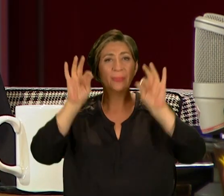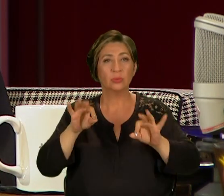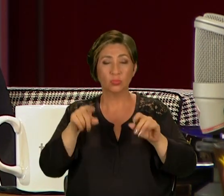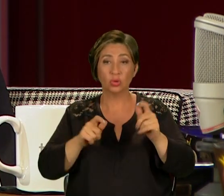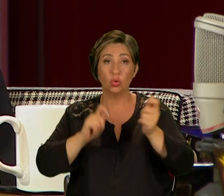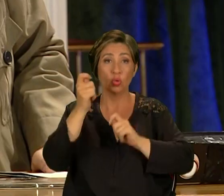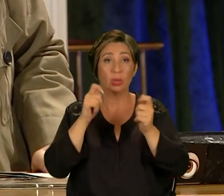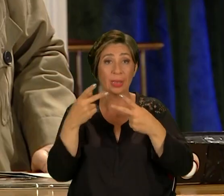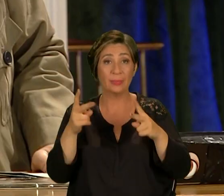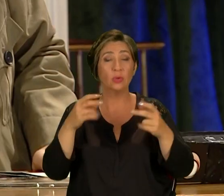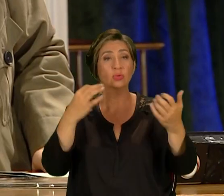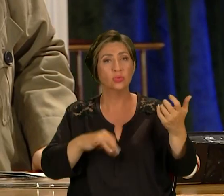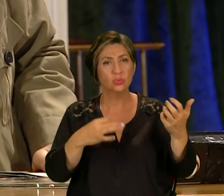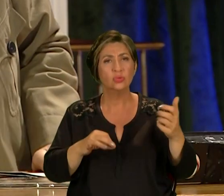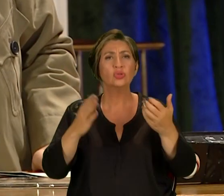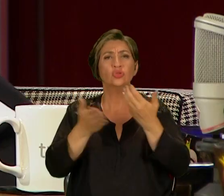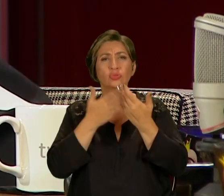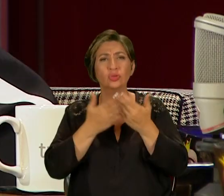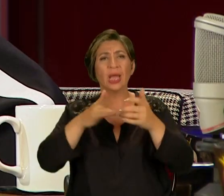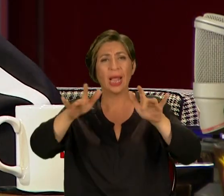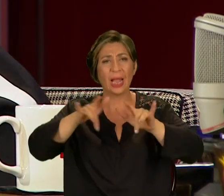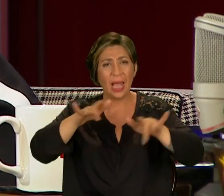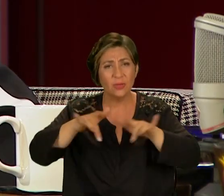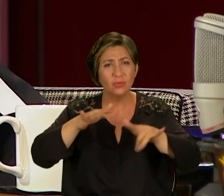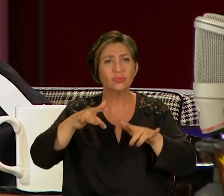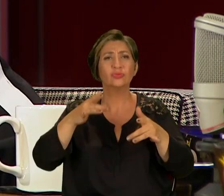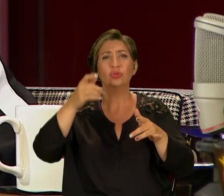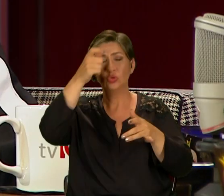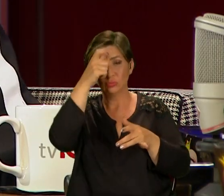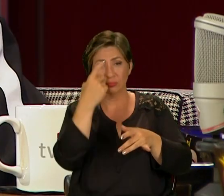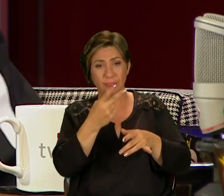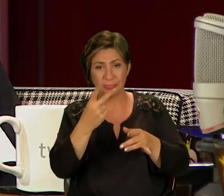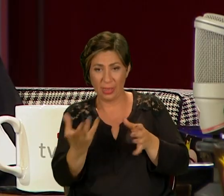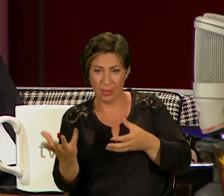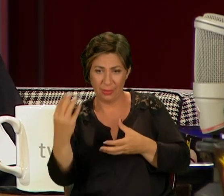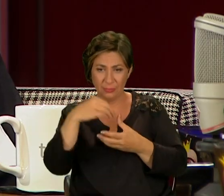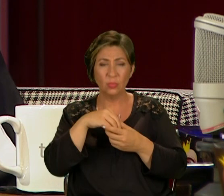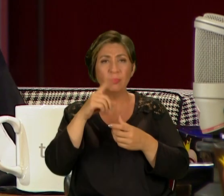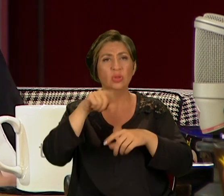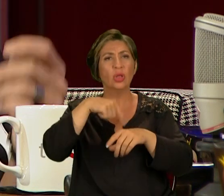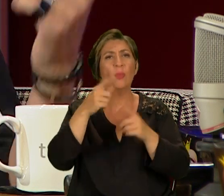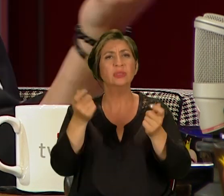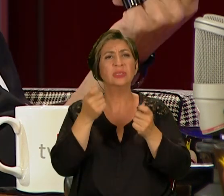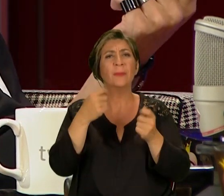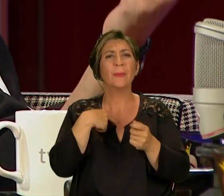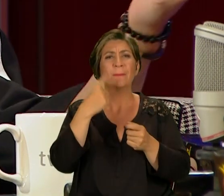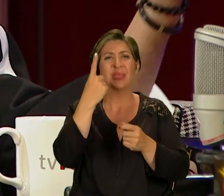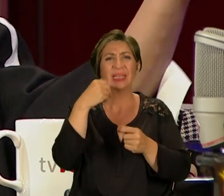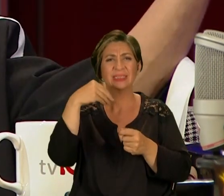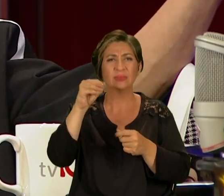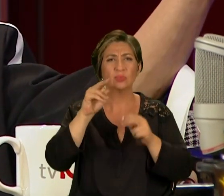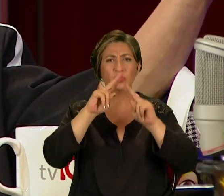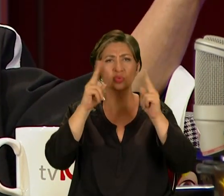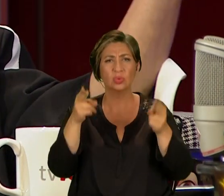burada kullanılabildi. Udlar, cümbüşler, kanunlar falan, Türk iş enstrümanlar gelince. Bir dönem öyle çalıştık ama ben bir kere sattım.